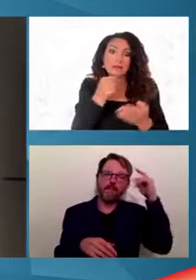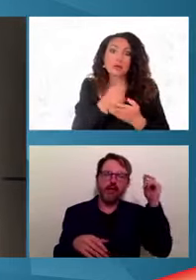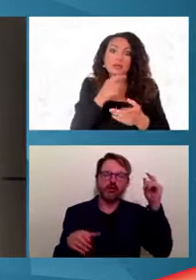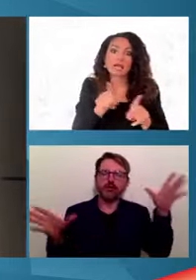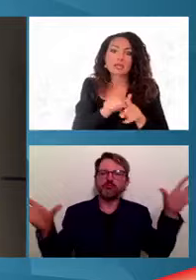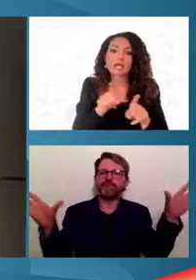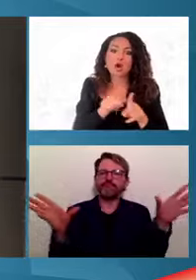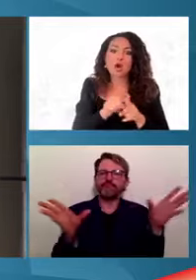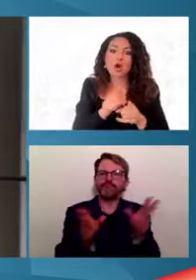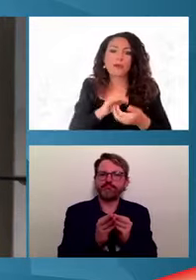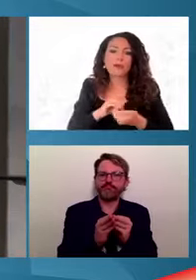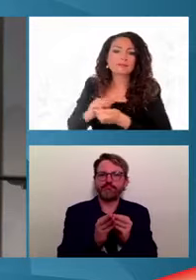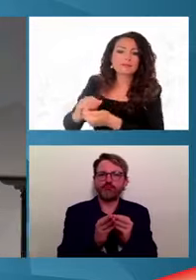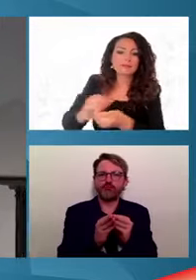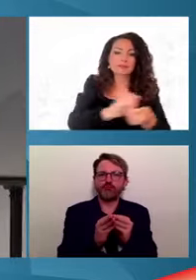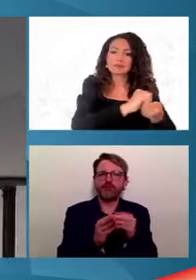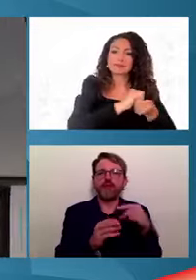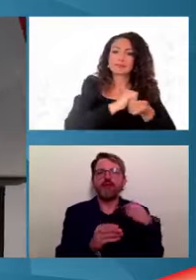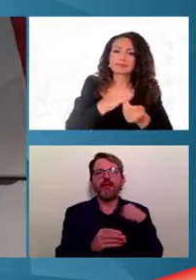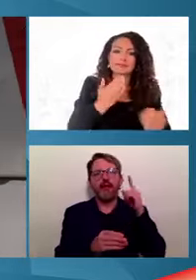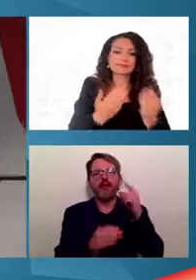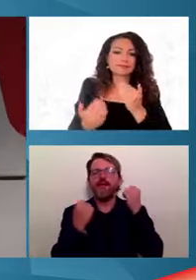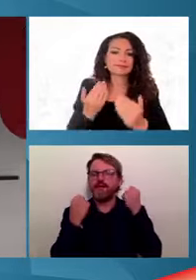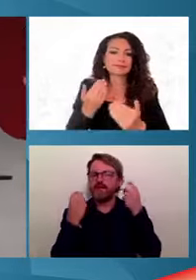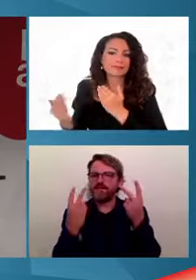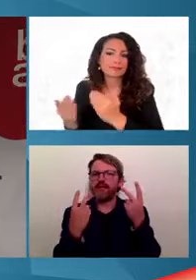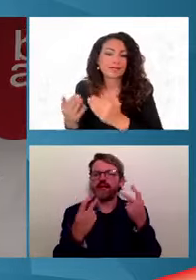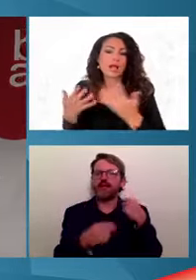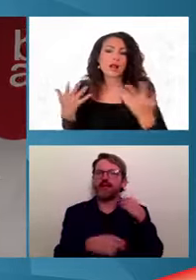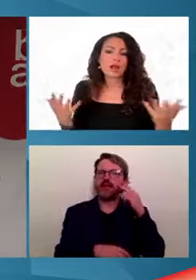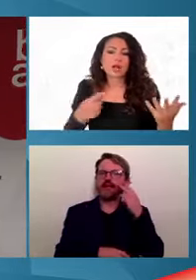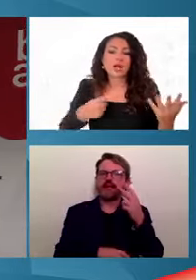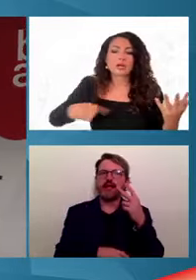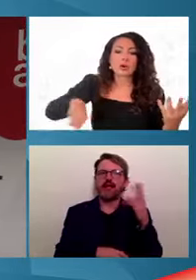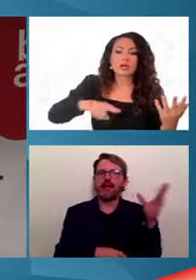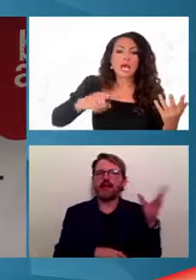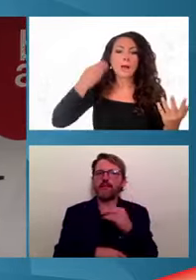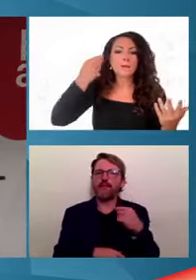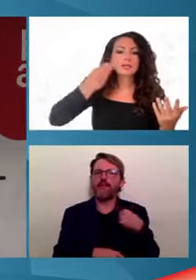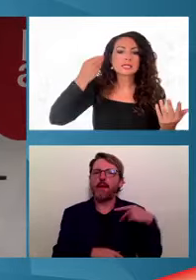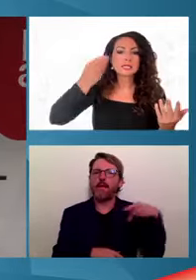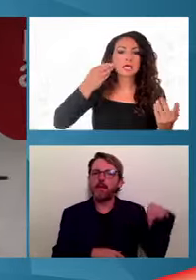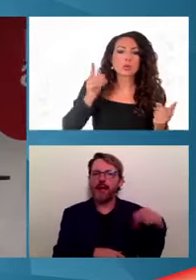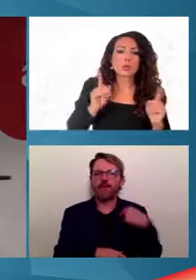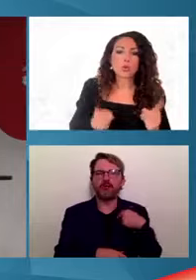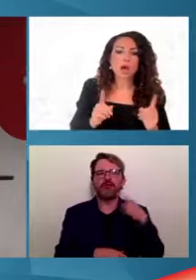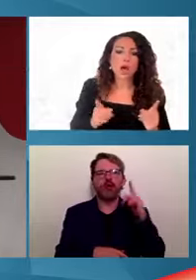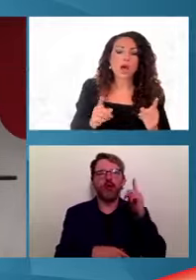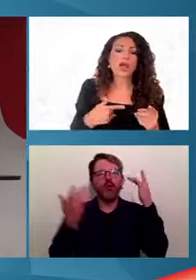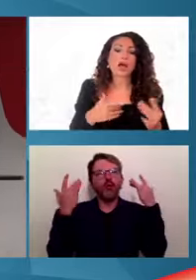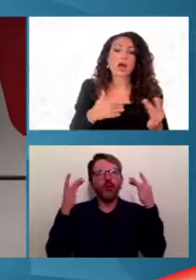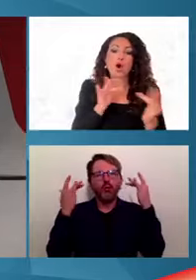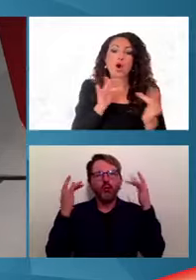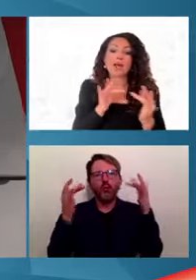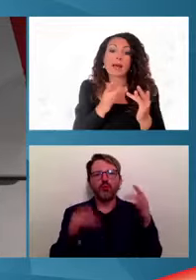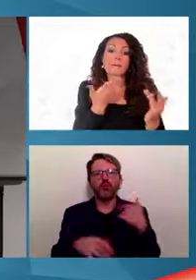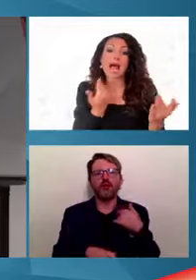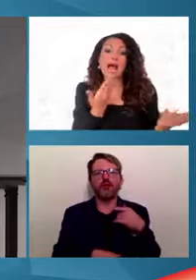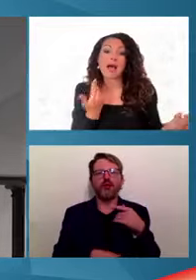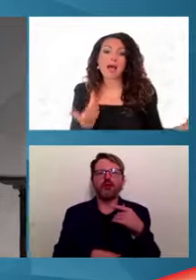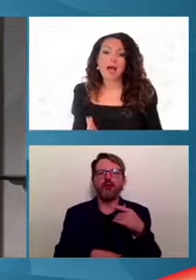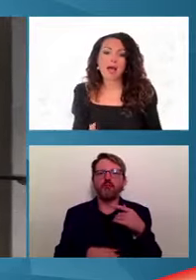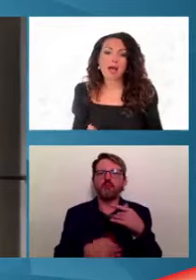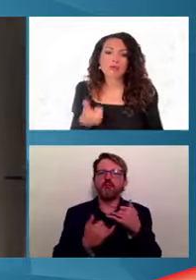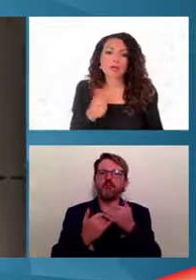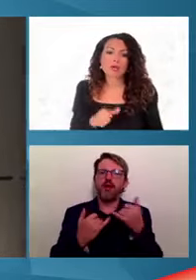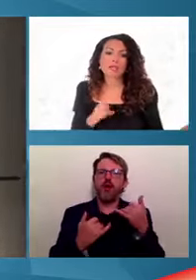pragmatismo, pensato di andare nei cortili delle case, perché le persone avevano perso il contatto, quindi andando nei cortili delle case li abbiamo sdivanati, io